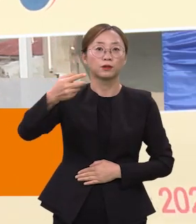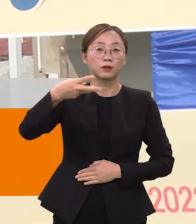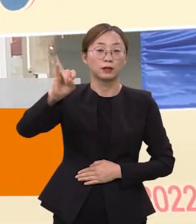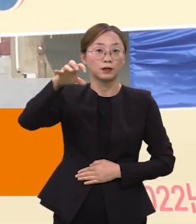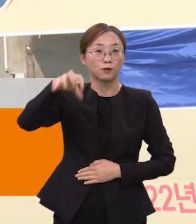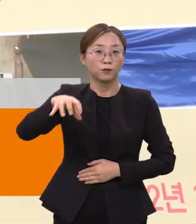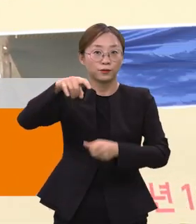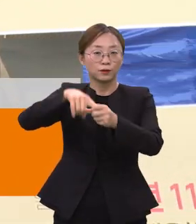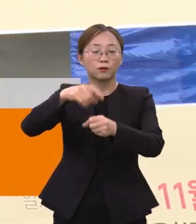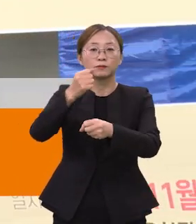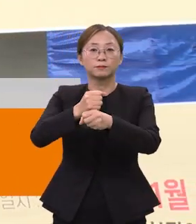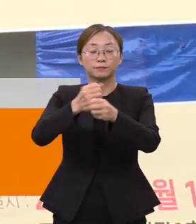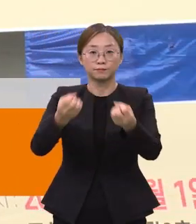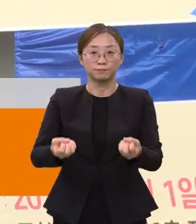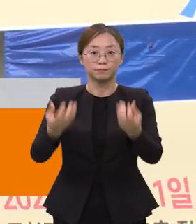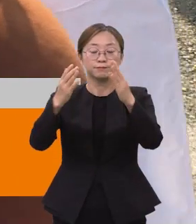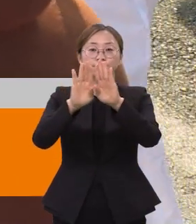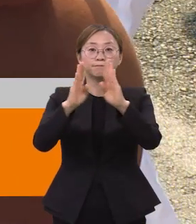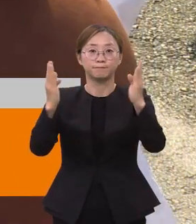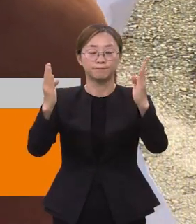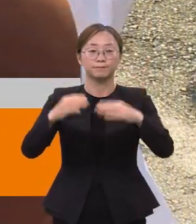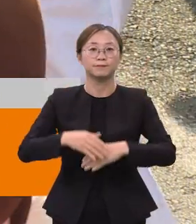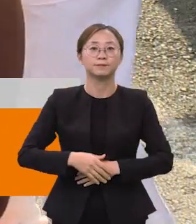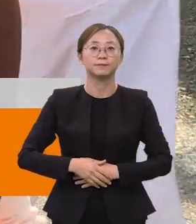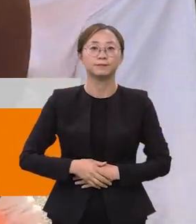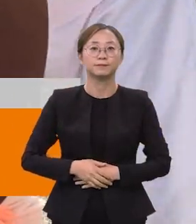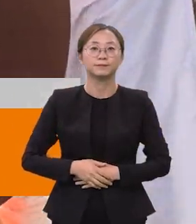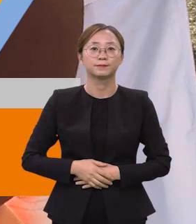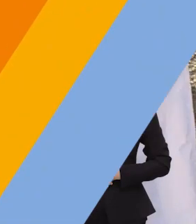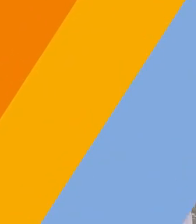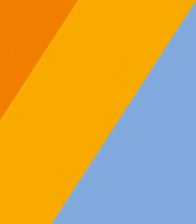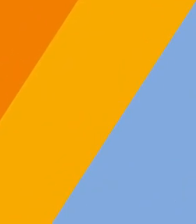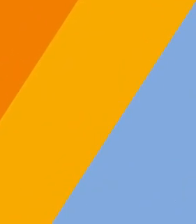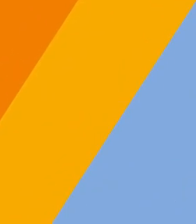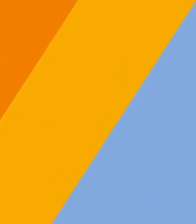목천리 떡매치기 축제가 개최됐습니다.